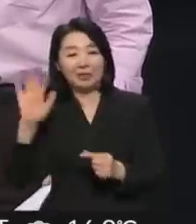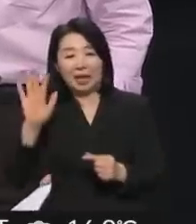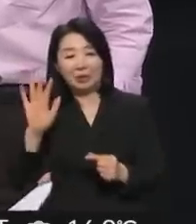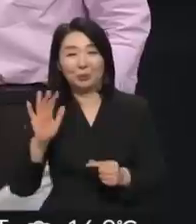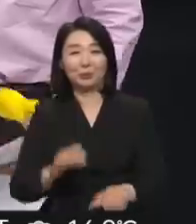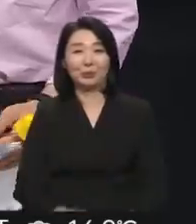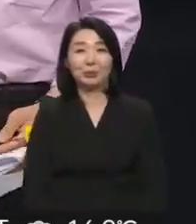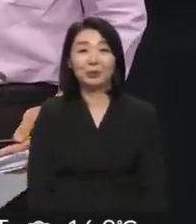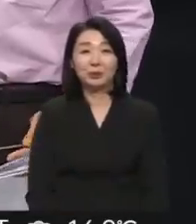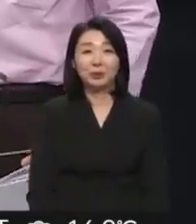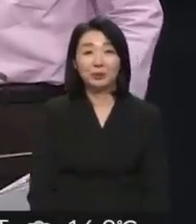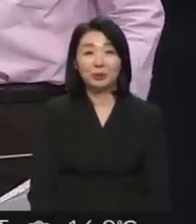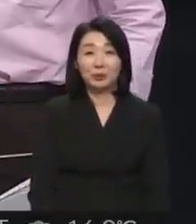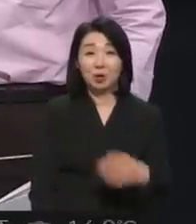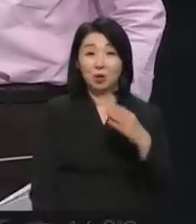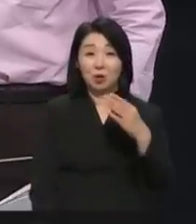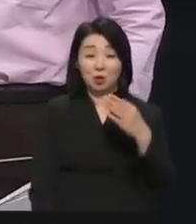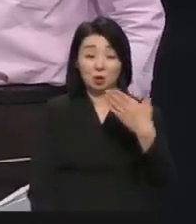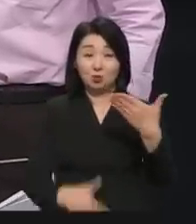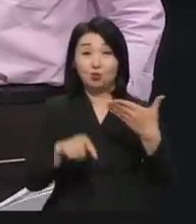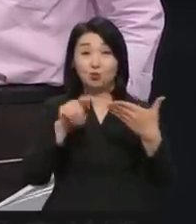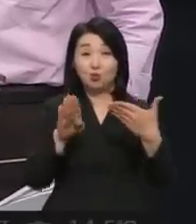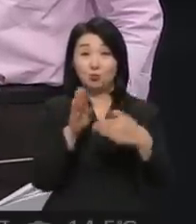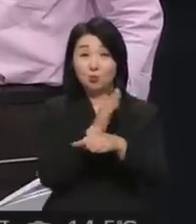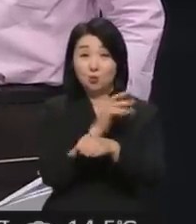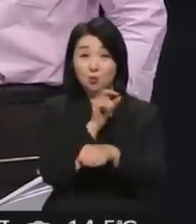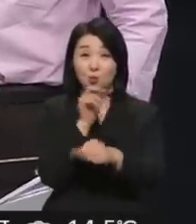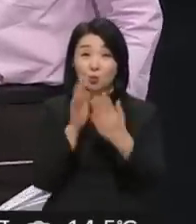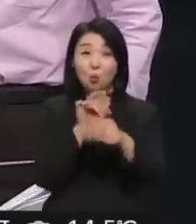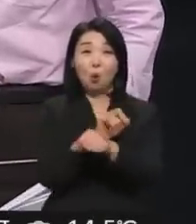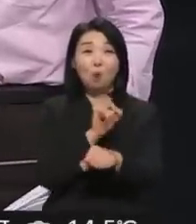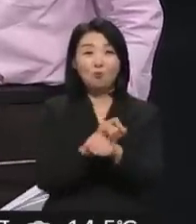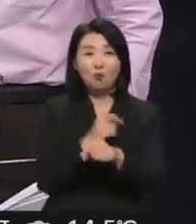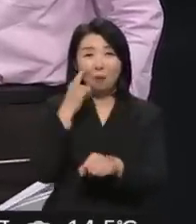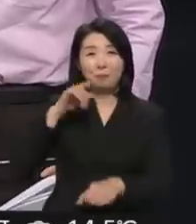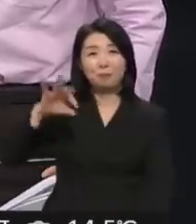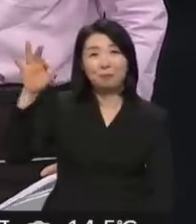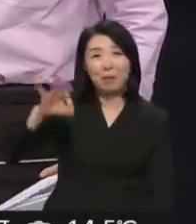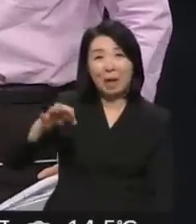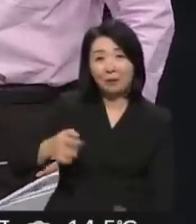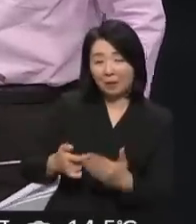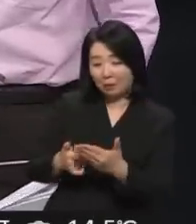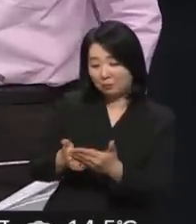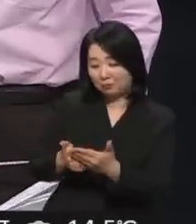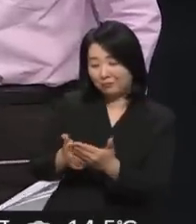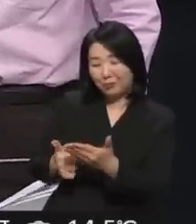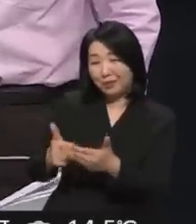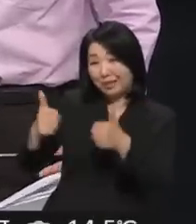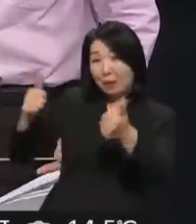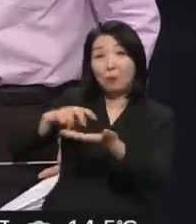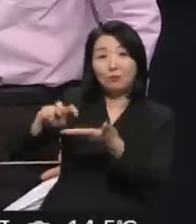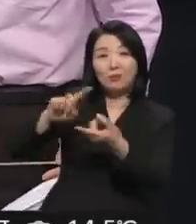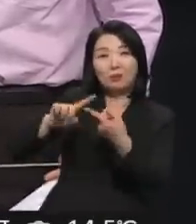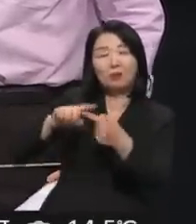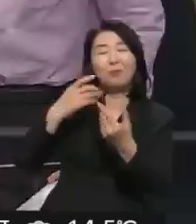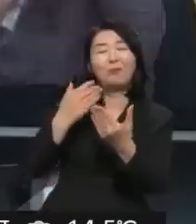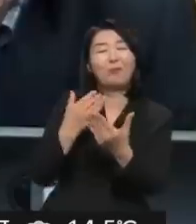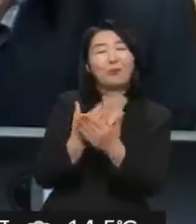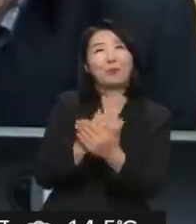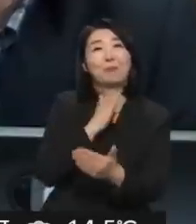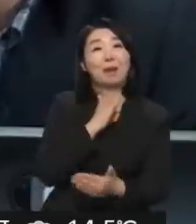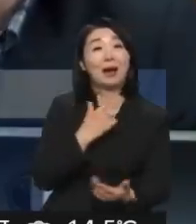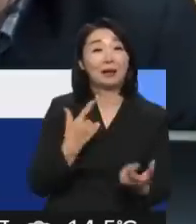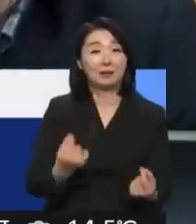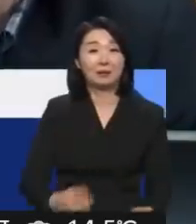공무원 비하 발언과 내부 총질, 따봉 문자 공개 등 연이은 자살골로 논란을 빚었기 때문인데요.